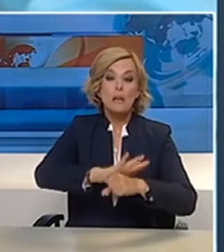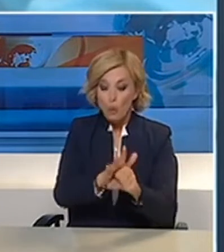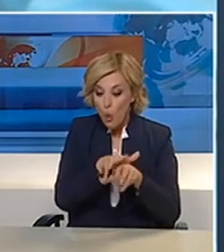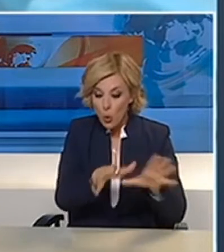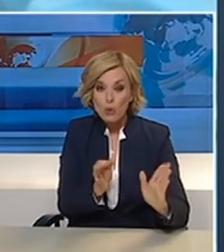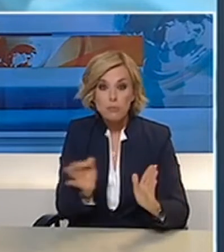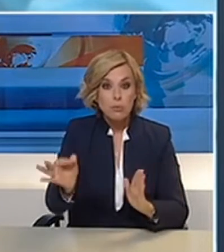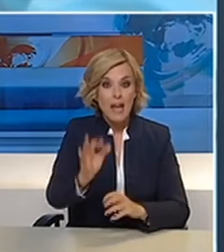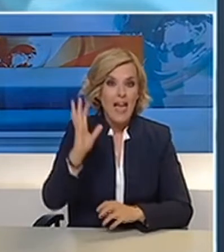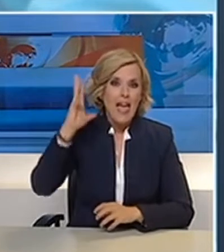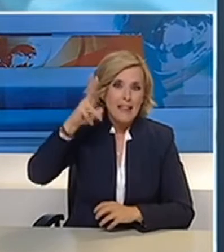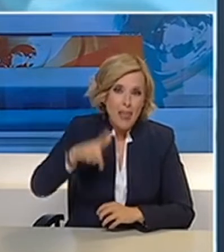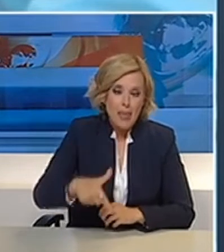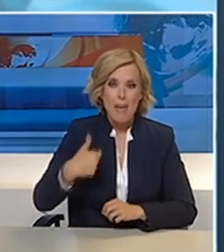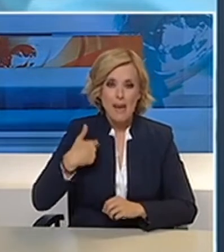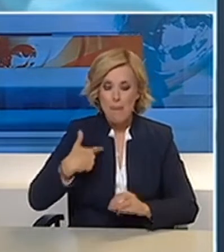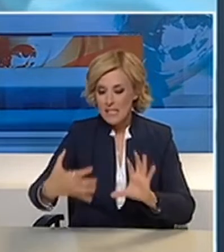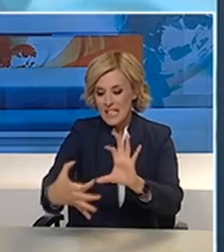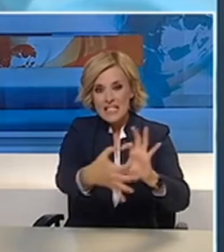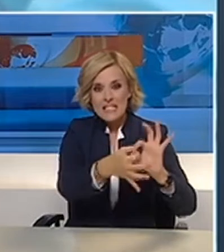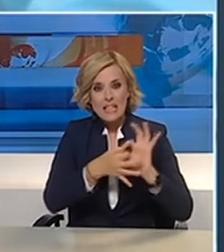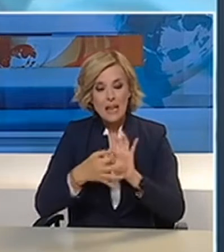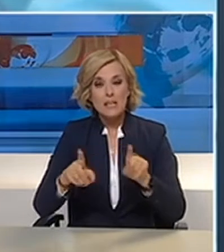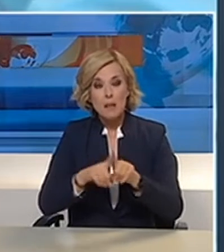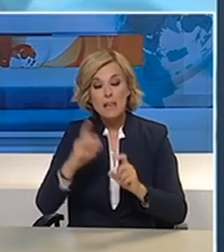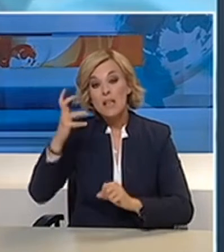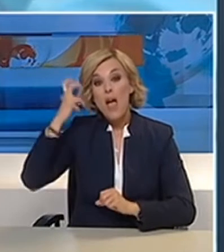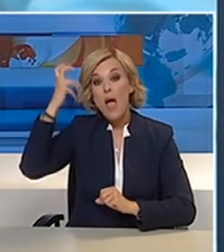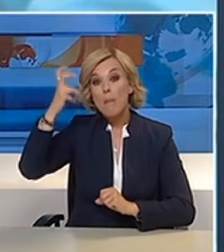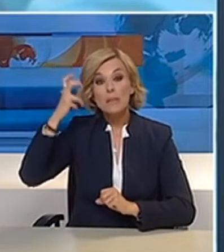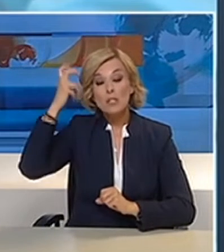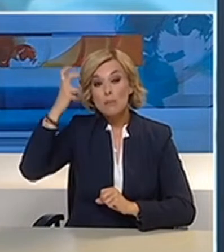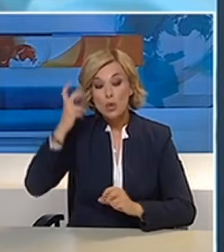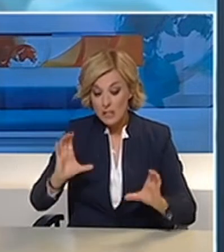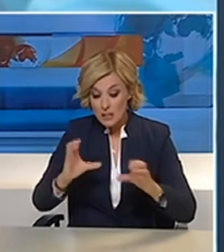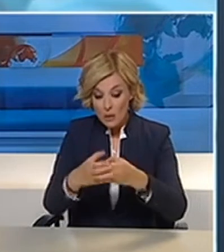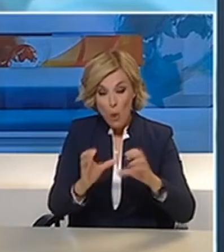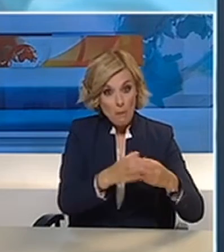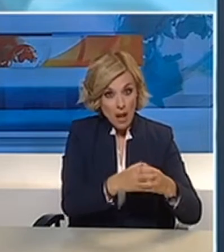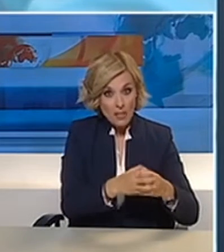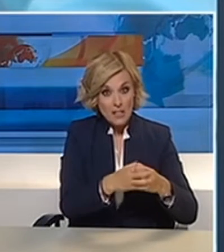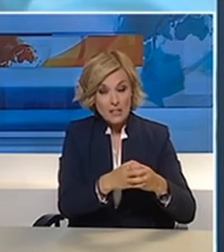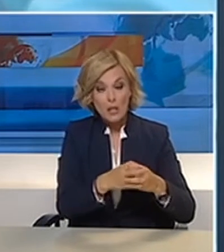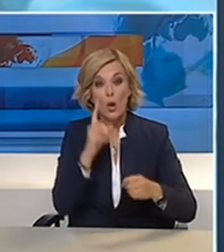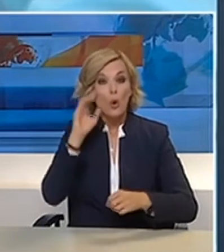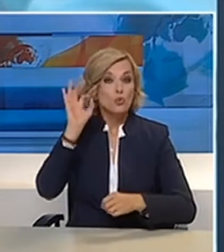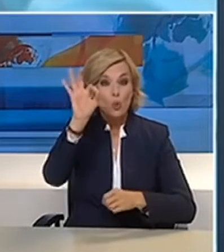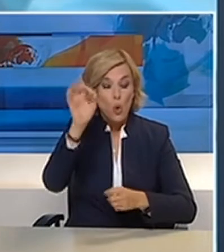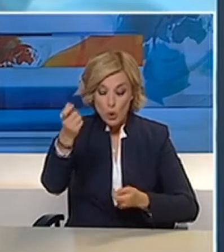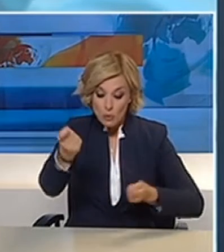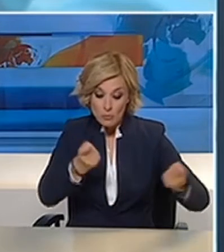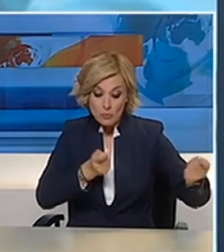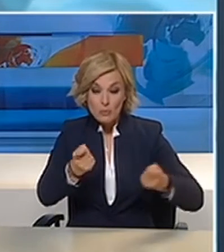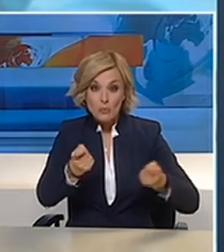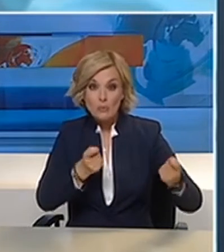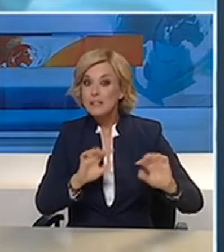αξιολογούνται σε καθημερινή βάση πάντα σε συνεργασία με την επιστημονική κοινότητα. Ο οδηγός μας ήταν και είναι αποκλειστικά η προστασία της